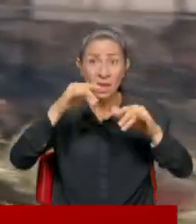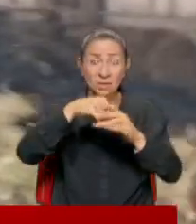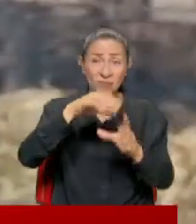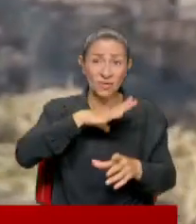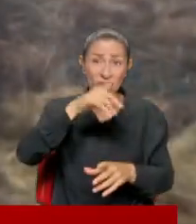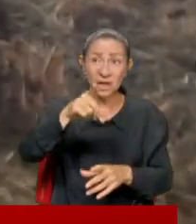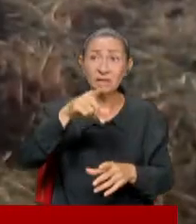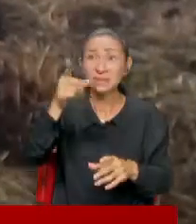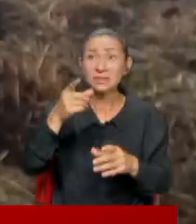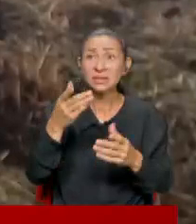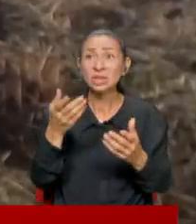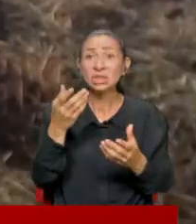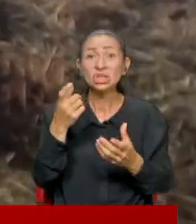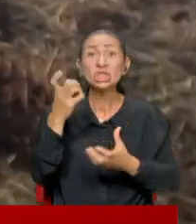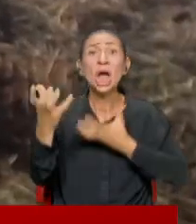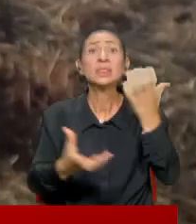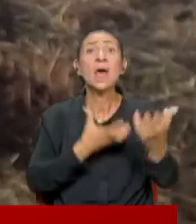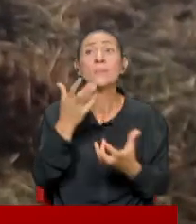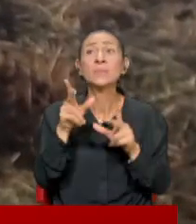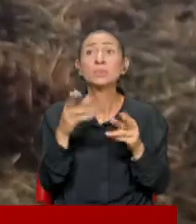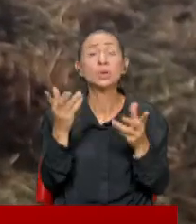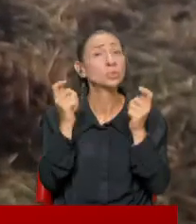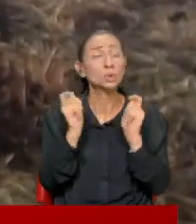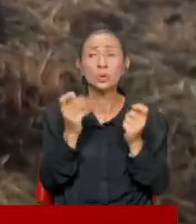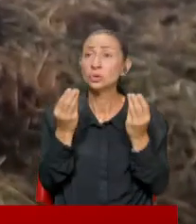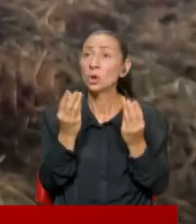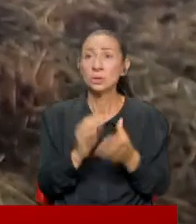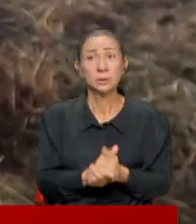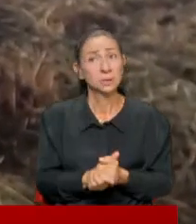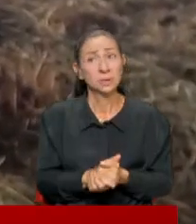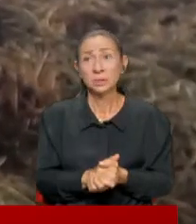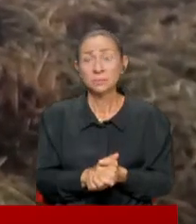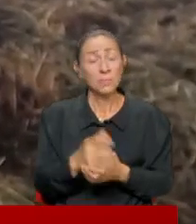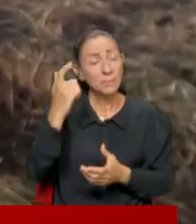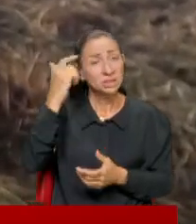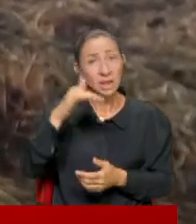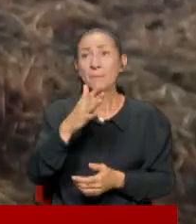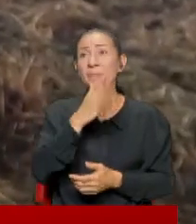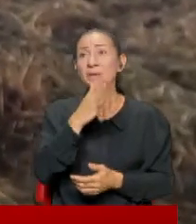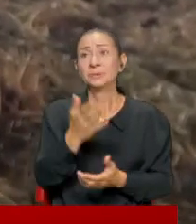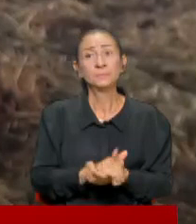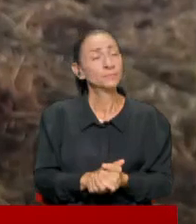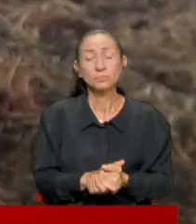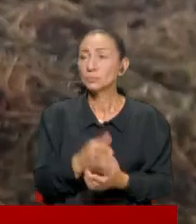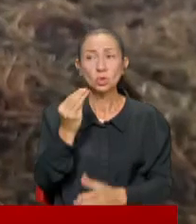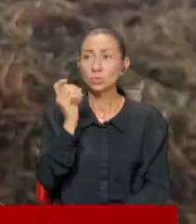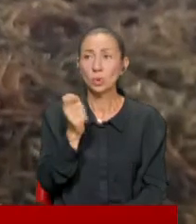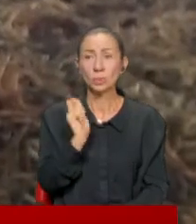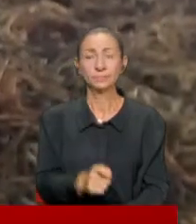Öbür tarafı savun yeri. Cehennemi yaşadık. Çok zor, çok. Başına gelen bilir. Çok